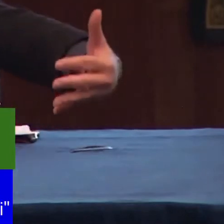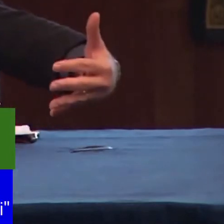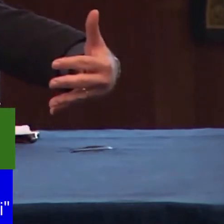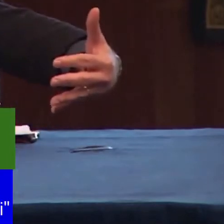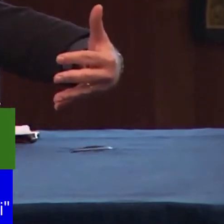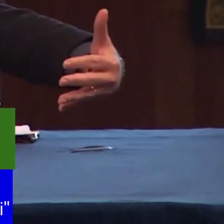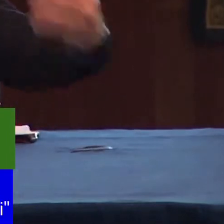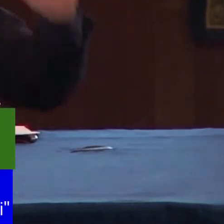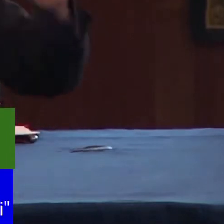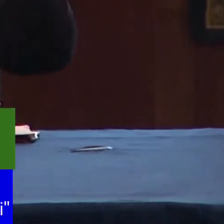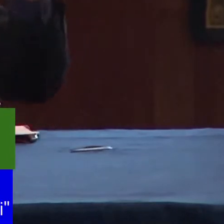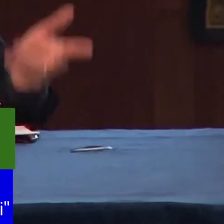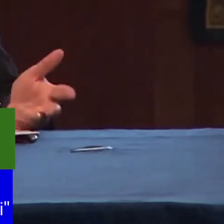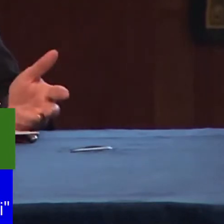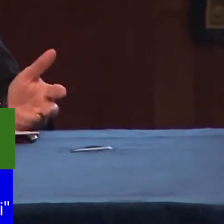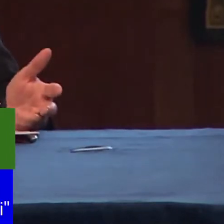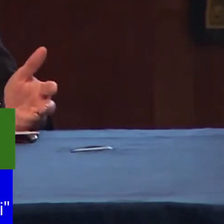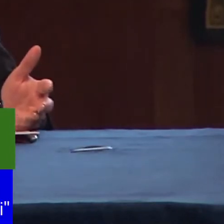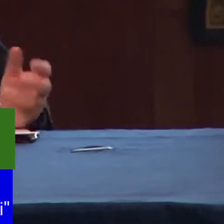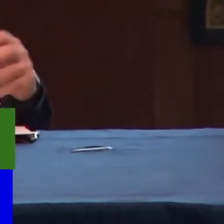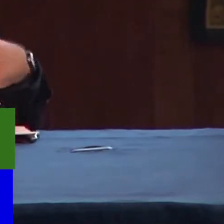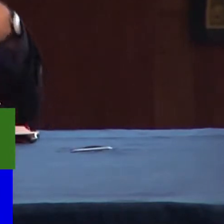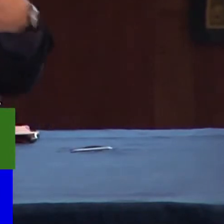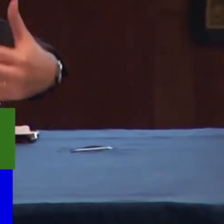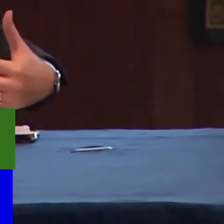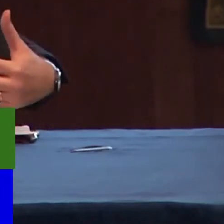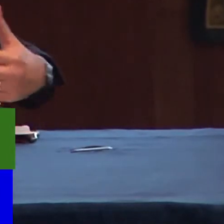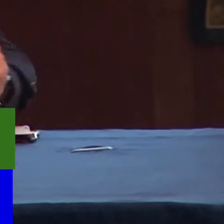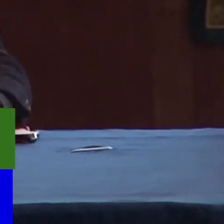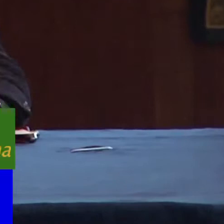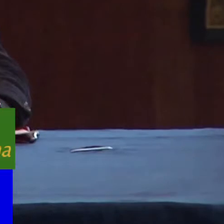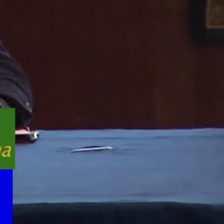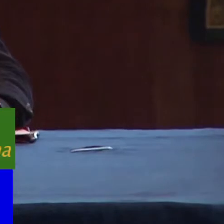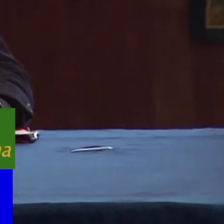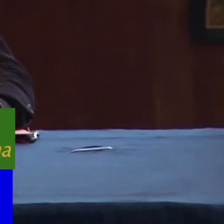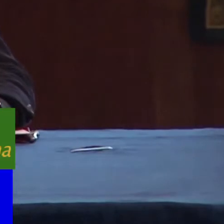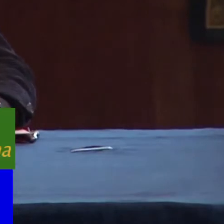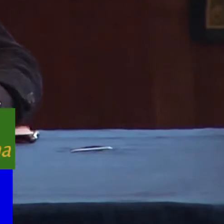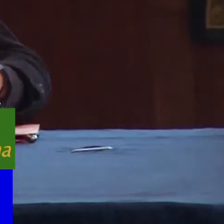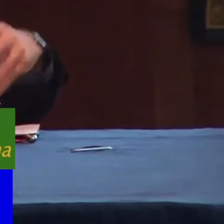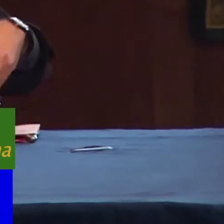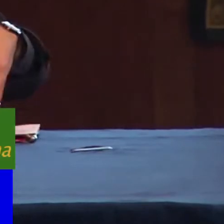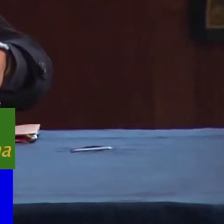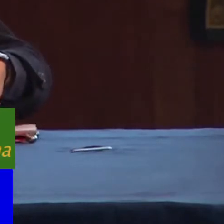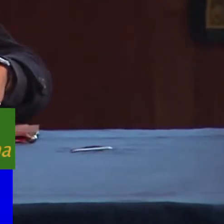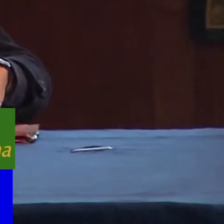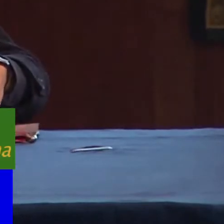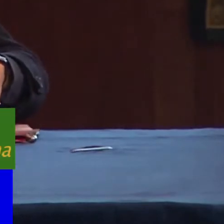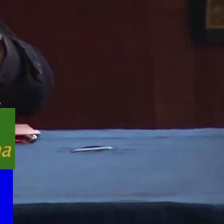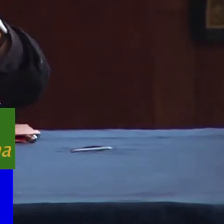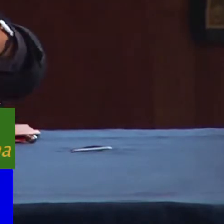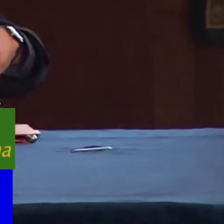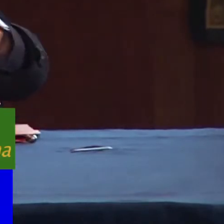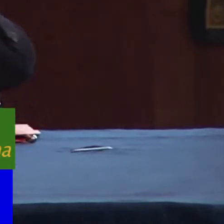stesso villaggio dei, tra virgolette, normodotati, per cui un successo. Sono a Fiumicino, la nazionale